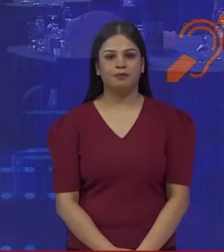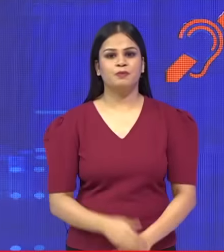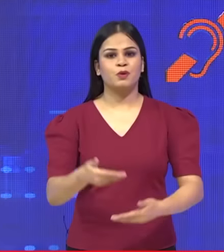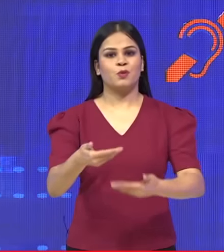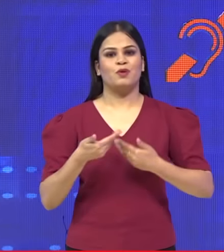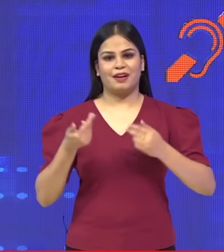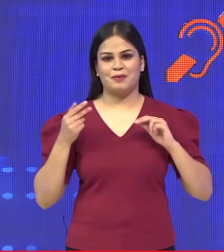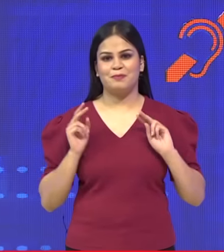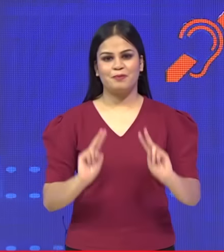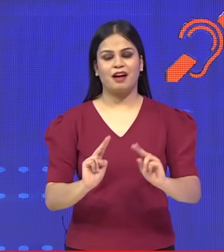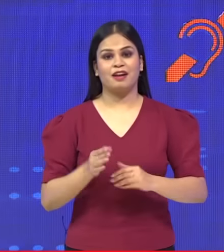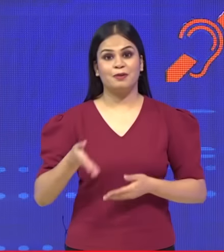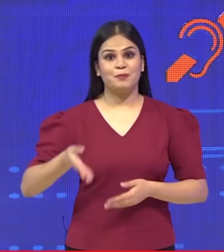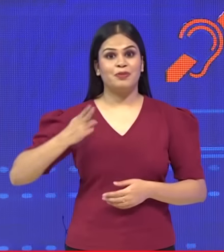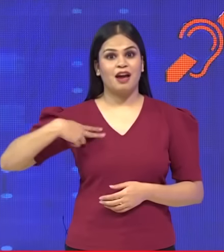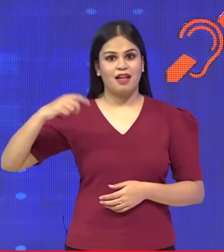वेलकम